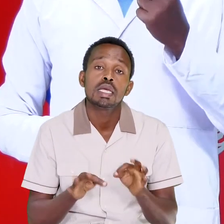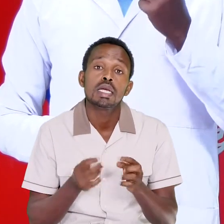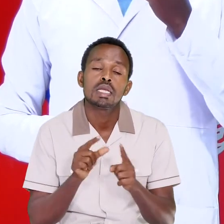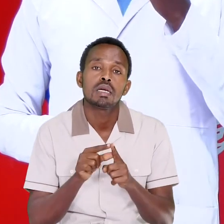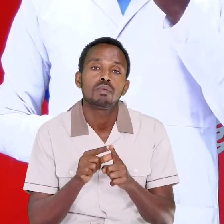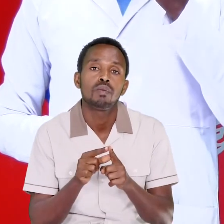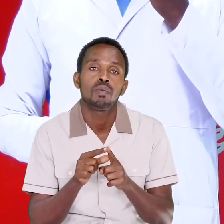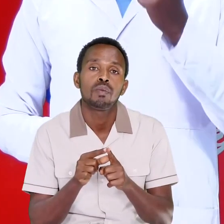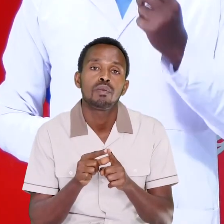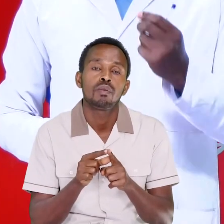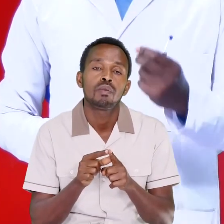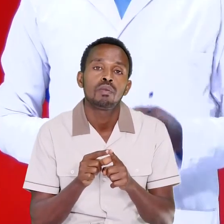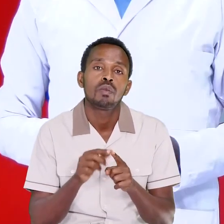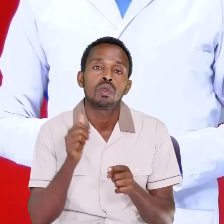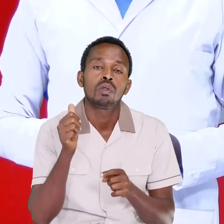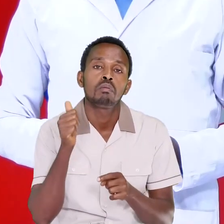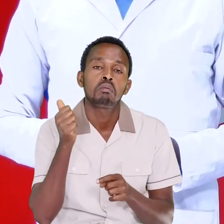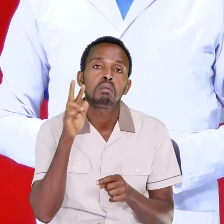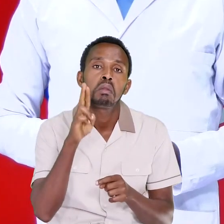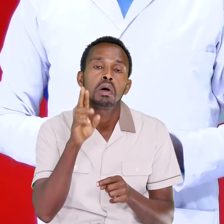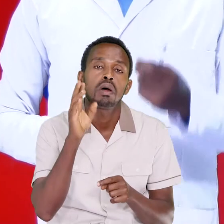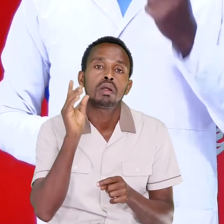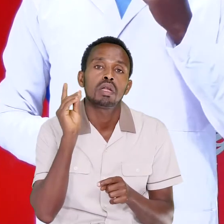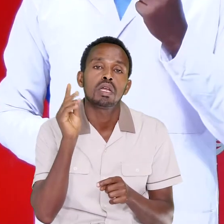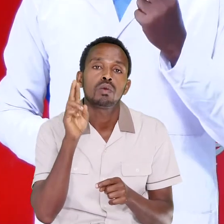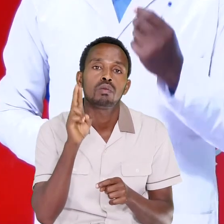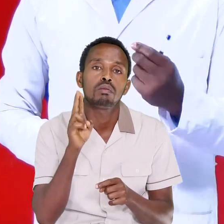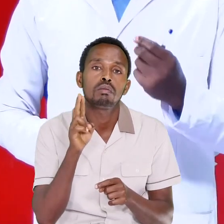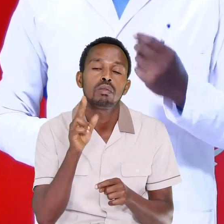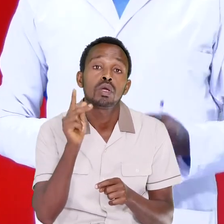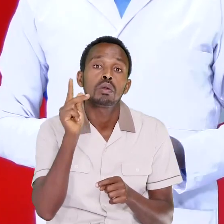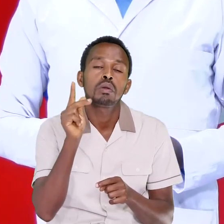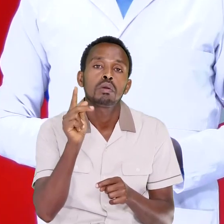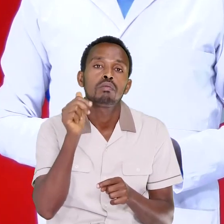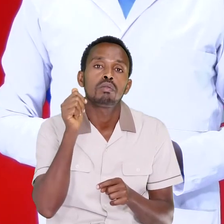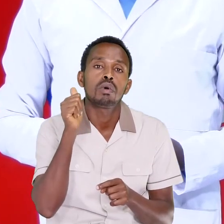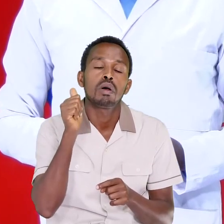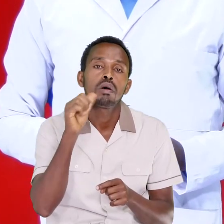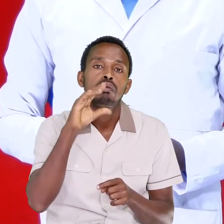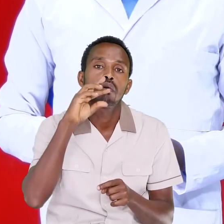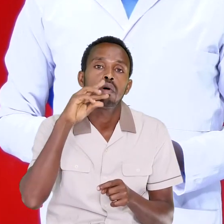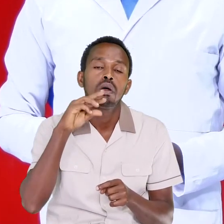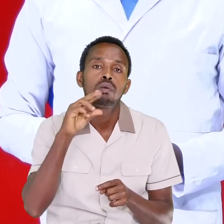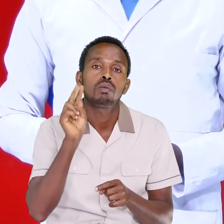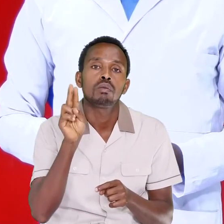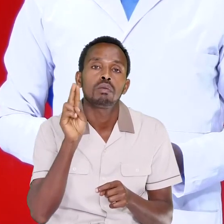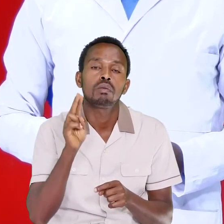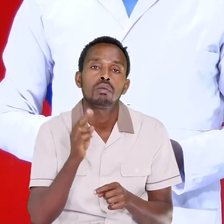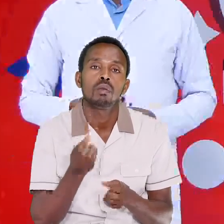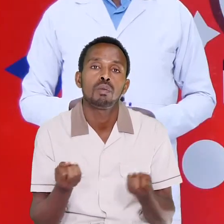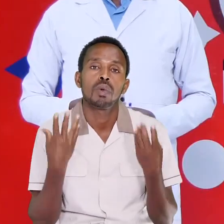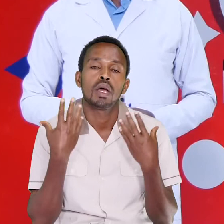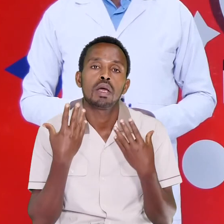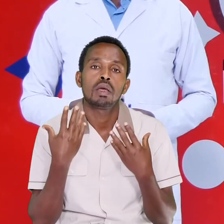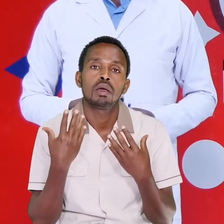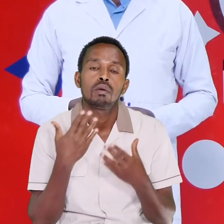kanaa arreeduu ta'uu danda'a, kaachuu ta'uu danda'a jenneerra. Baay'ee gaariidha.